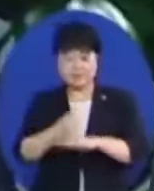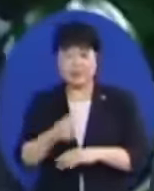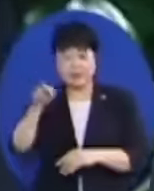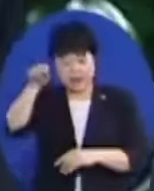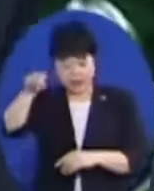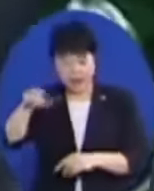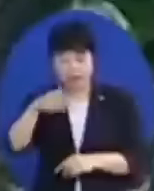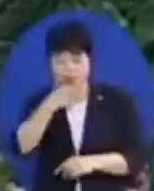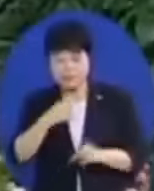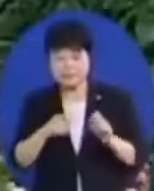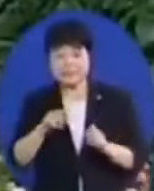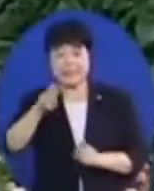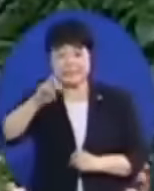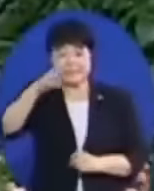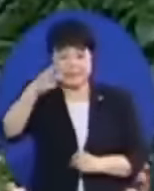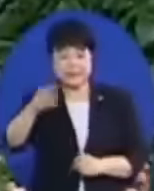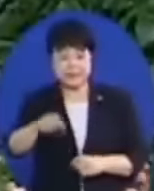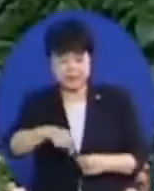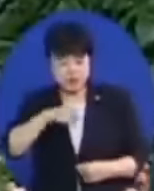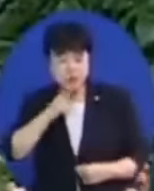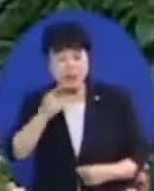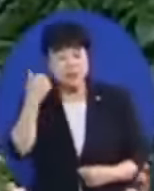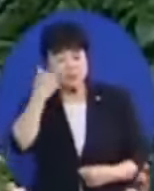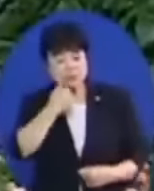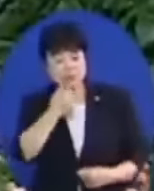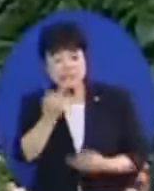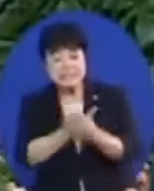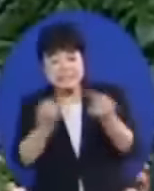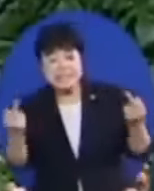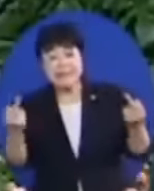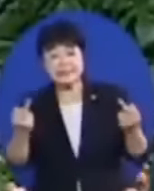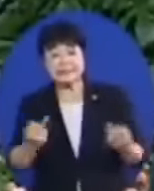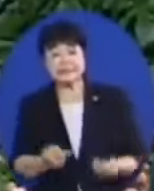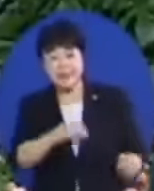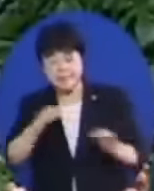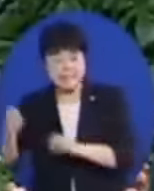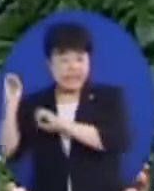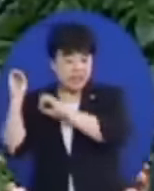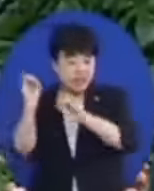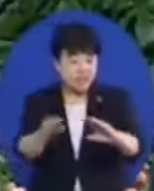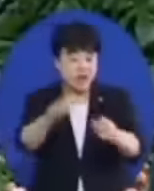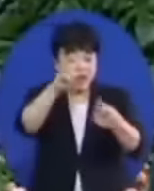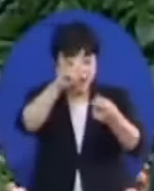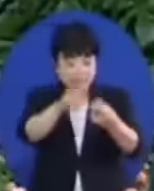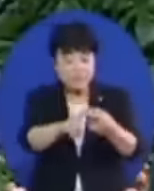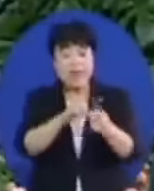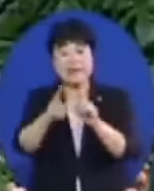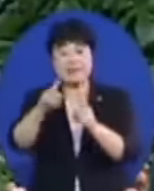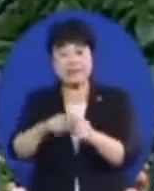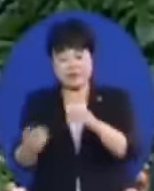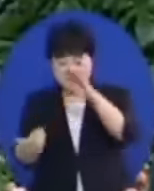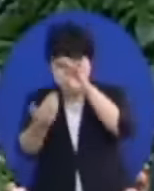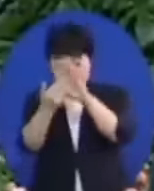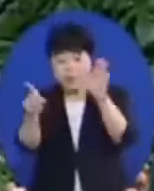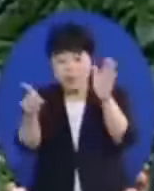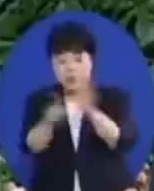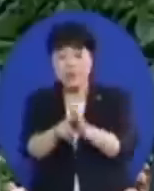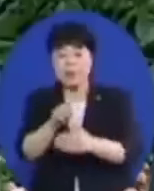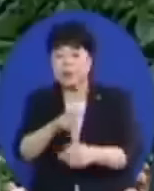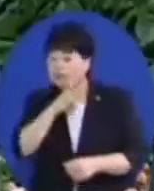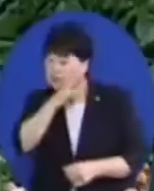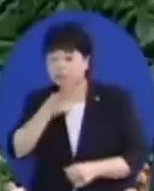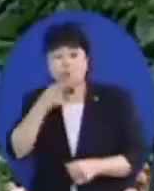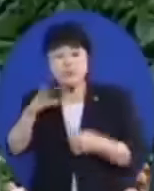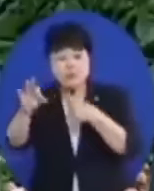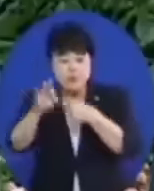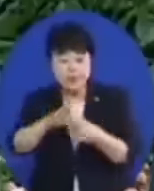11장 23절에 내가 진실로 너에게 이르노니 누구든지 이 산들을 들려 바다에 던지라 하며 그 말하는 것이 이루어질 줄 믿고 마음에 의심하지